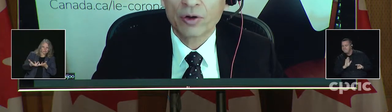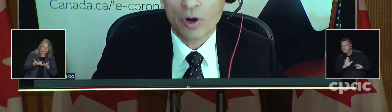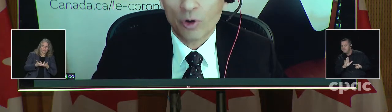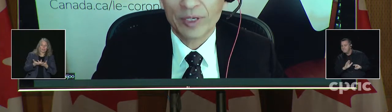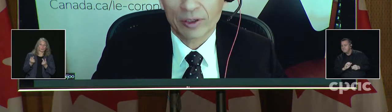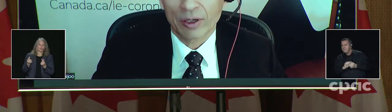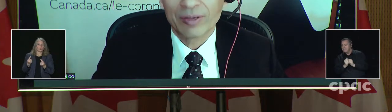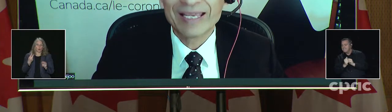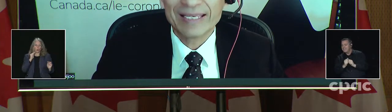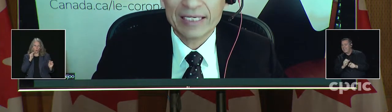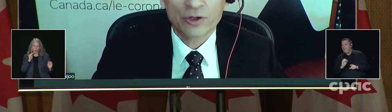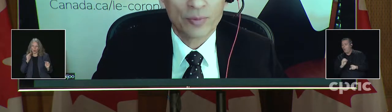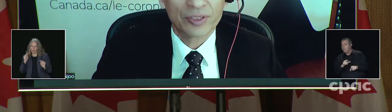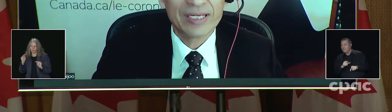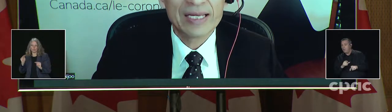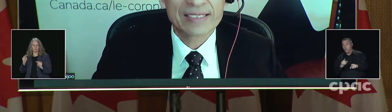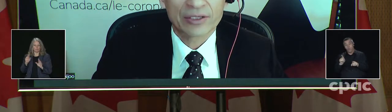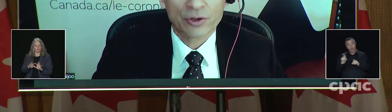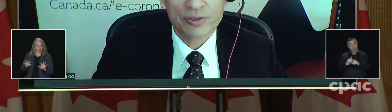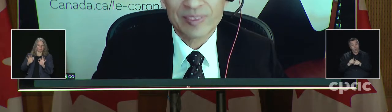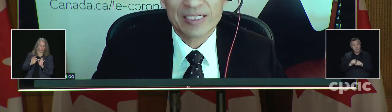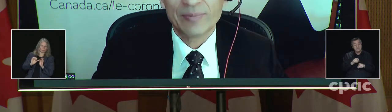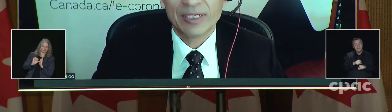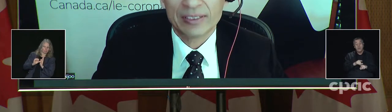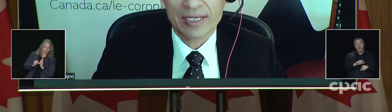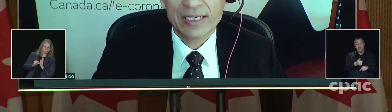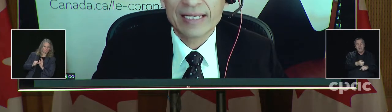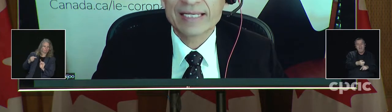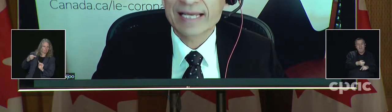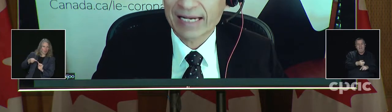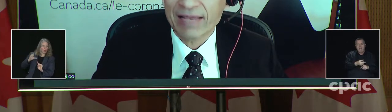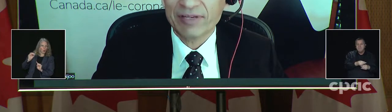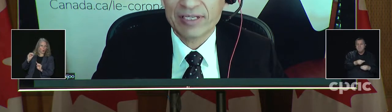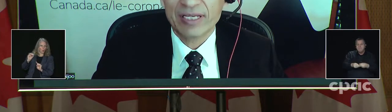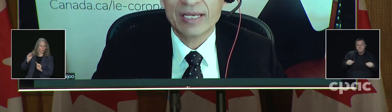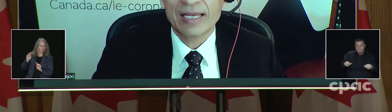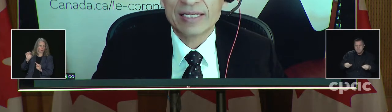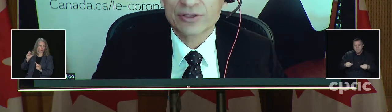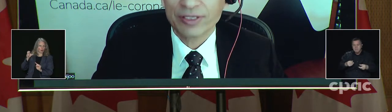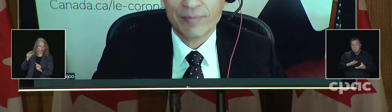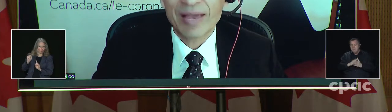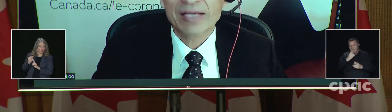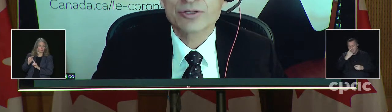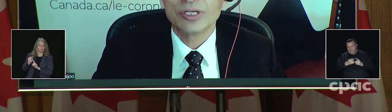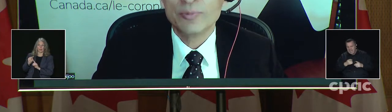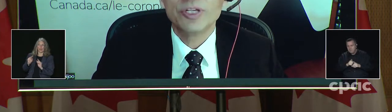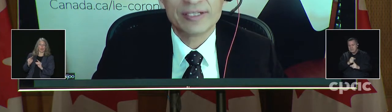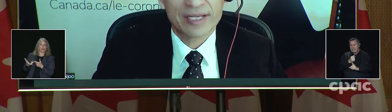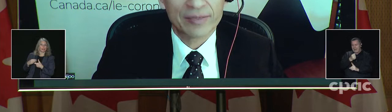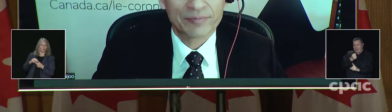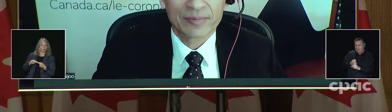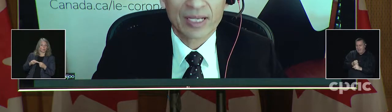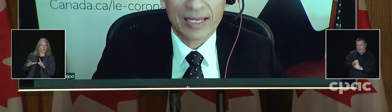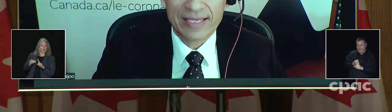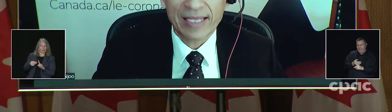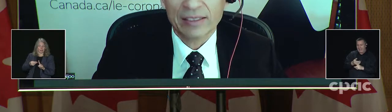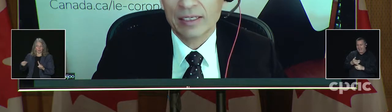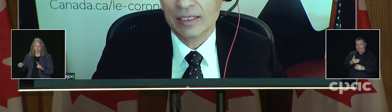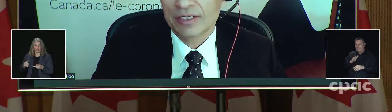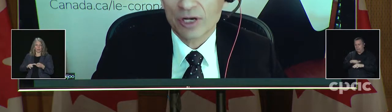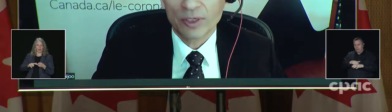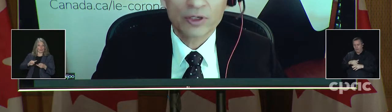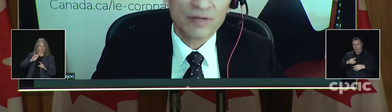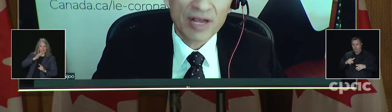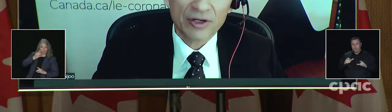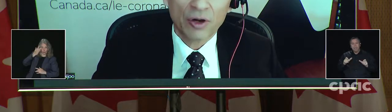variant Omicron, y compris sa transmissibilité, sa gravité et son impact sur l'immunité. À date,